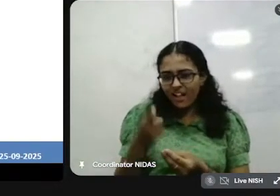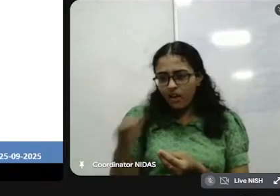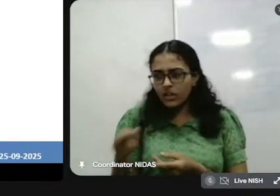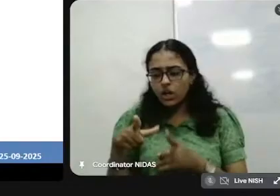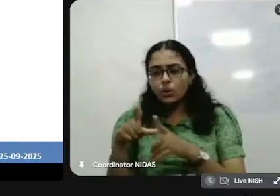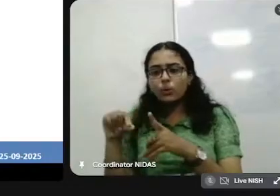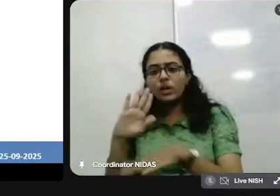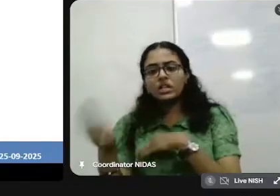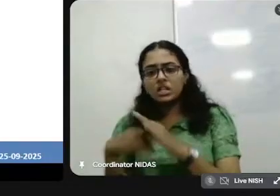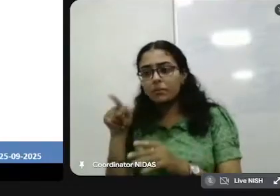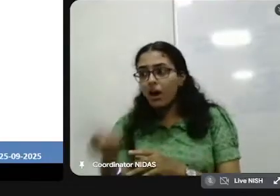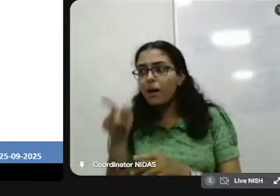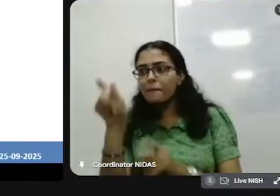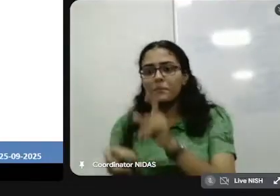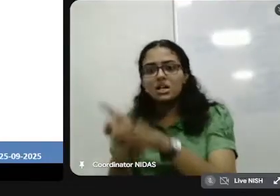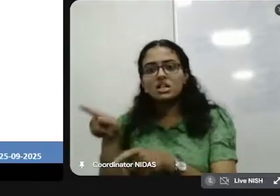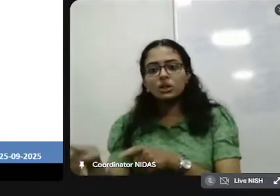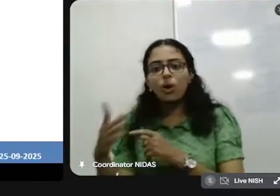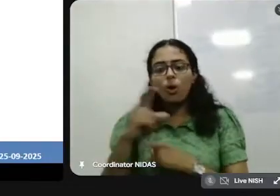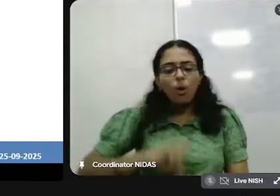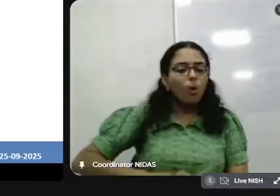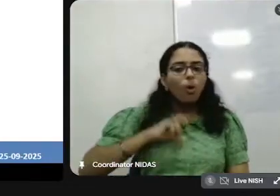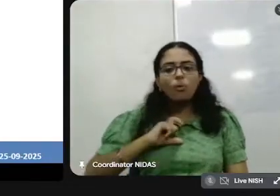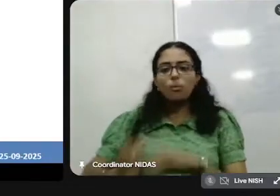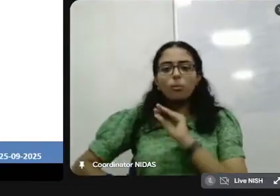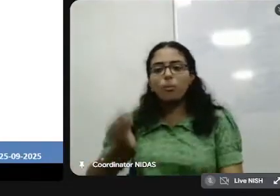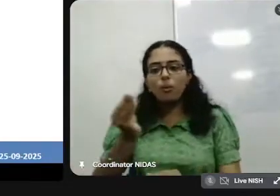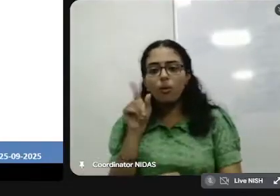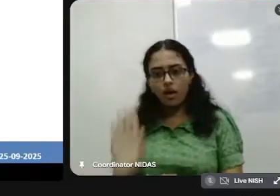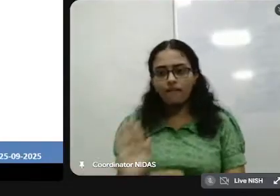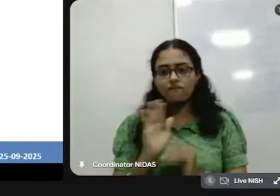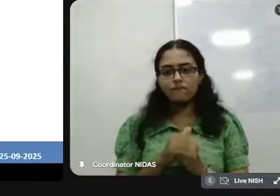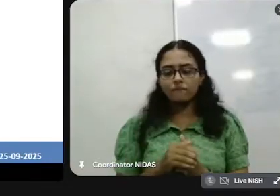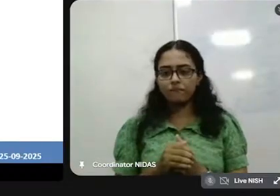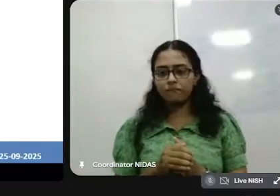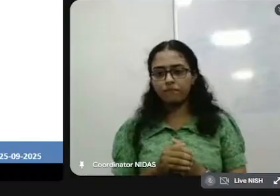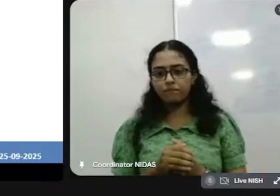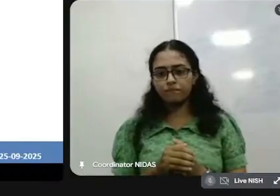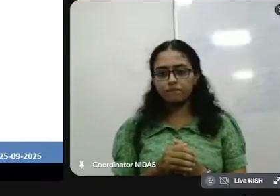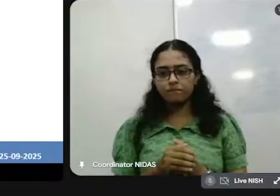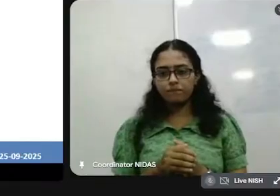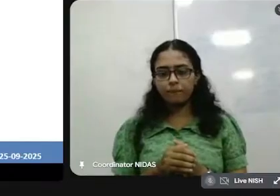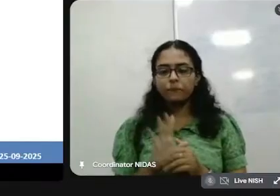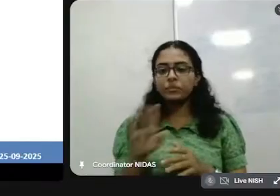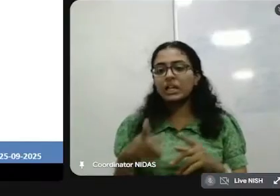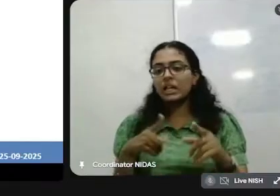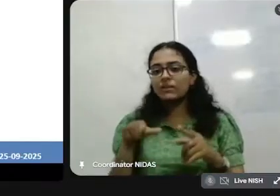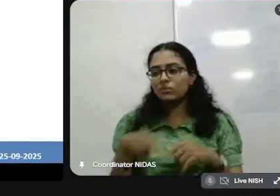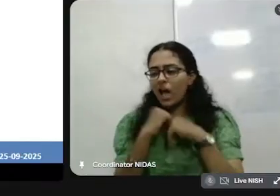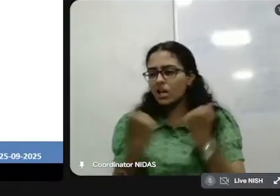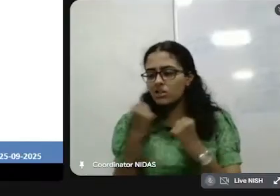ചെയ്ത് കഴിയുമ്പോൾ അവർക്ക് അത്രയും കൂടെ കോൺഫിഡൻസ് കൊടുക്കാനും പ്രോത്സാഹനം കൊടുക്കാനായിട്ടും നമ്മൾ ശ്രദ്ധിക്കുക. ഇപ്പൊ ടാസ്ക് ചെയ്യുന്നതിൻ്റെ